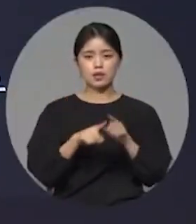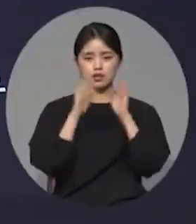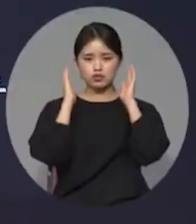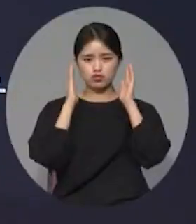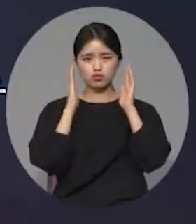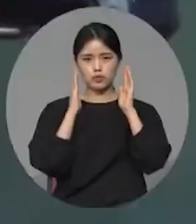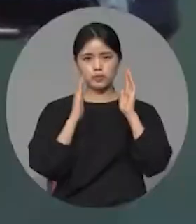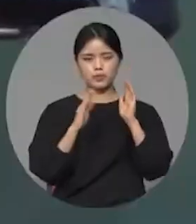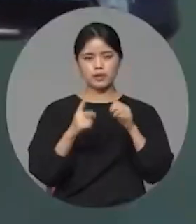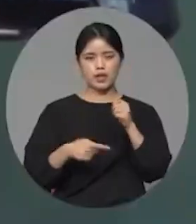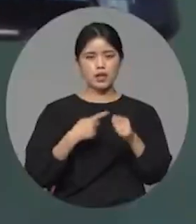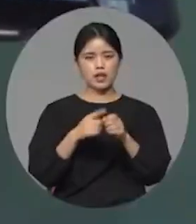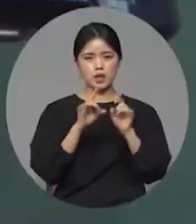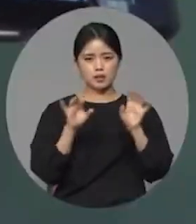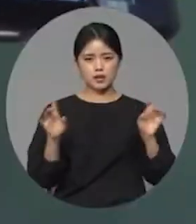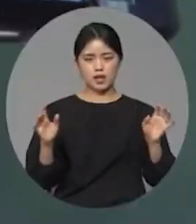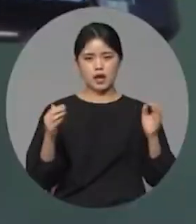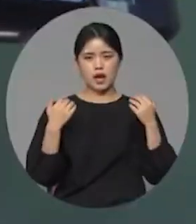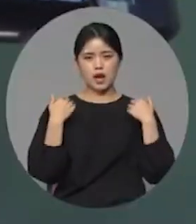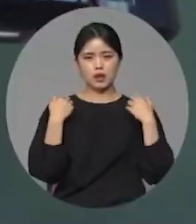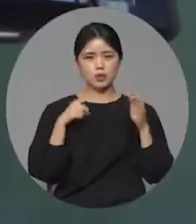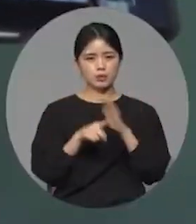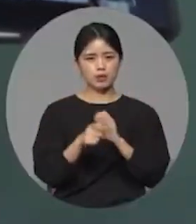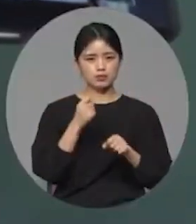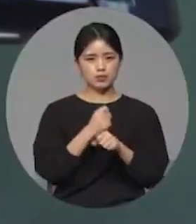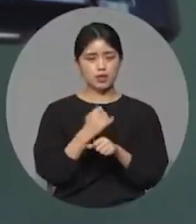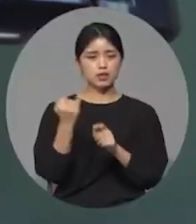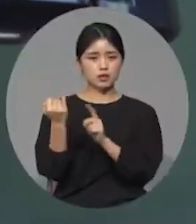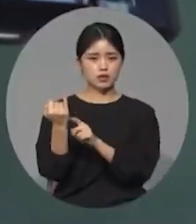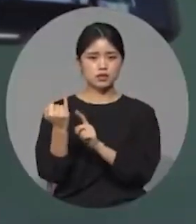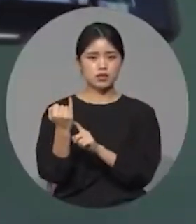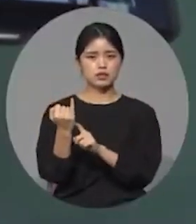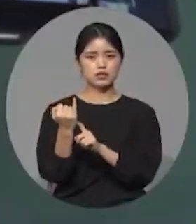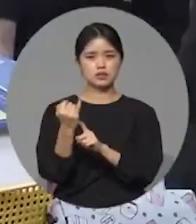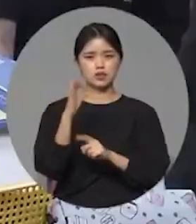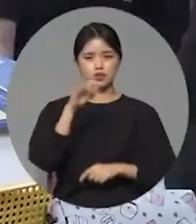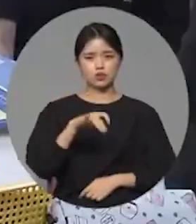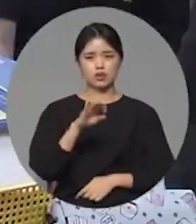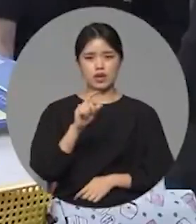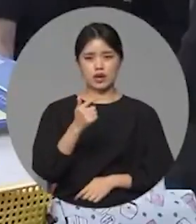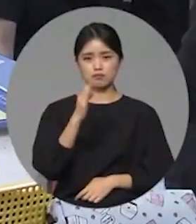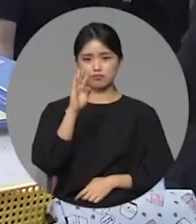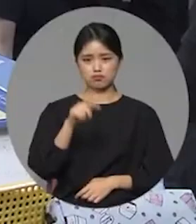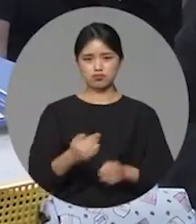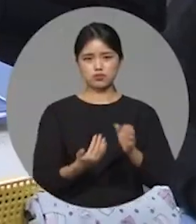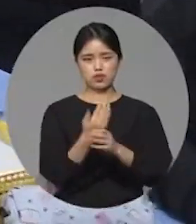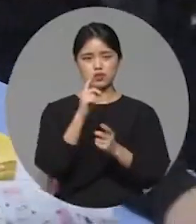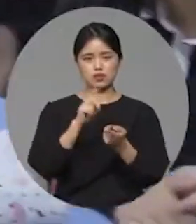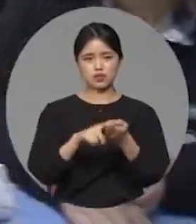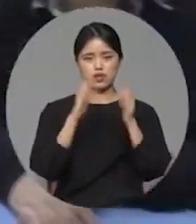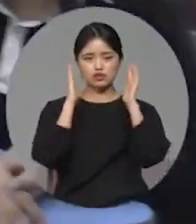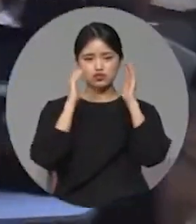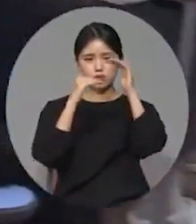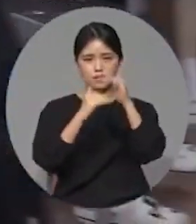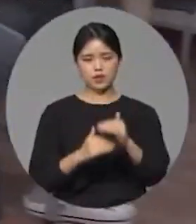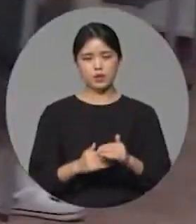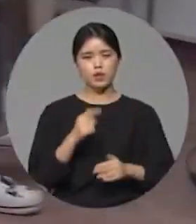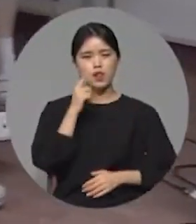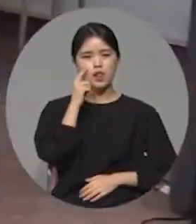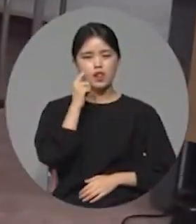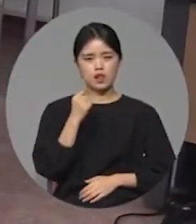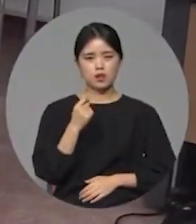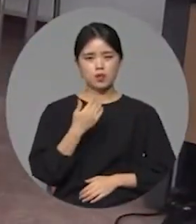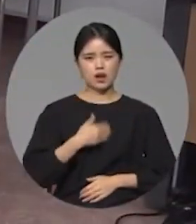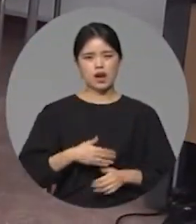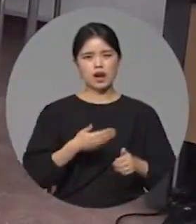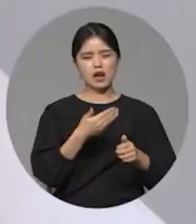매년 학교를 직접 찾아온 일본 후지타 야스오 교사는 위안부 참상을 거론한 수업 내용이 일본에 알려지면서